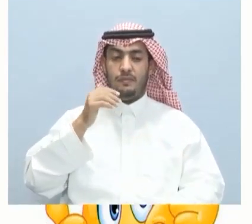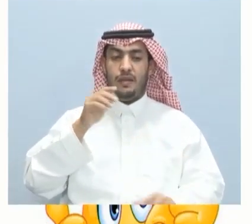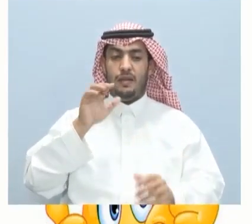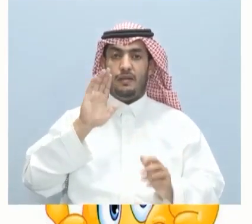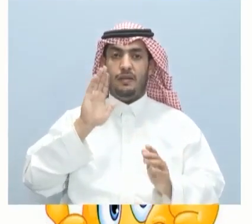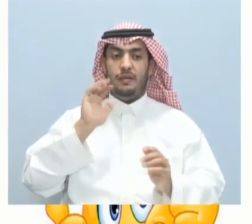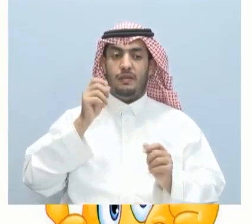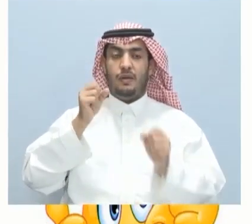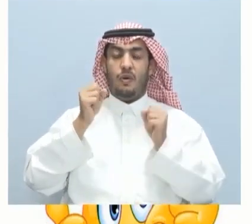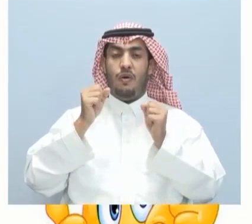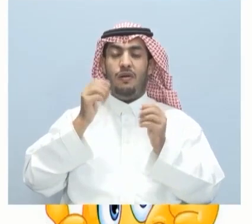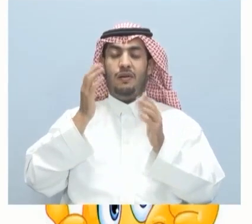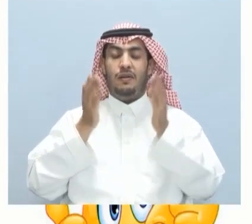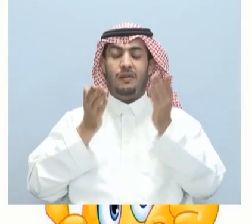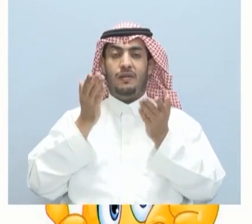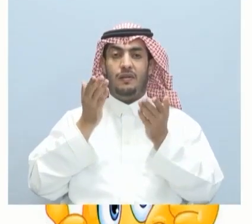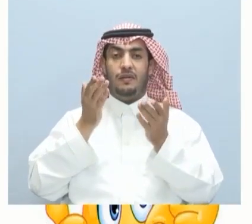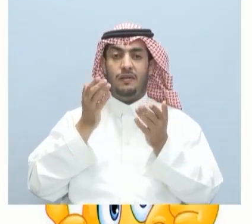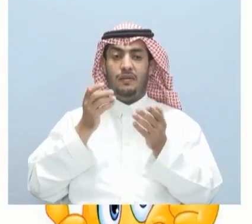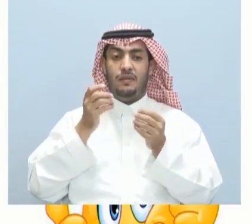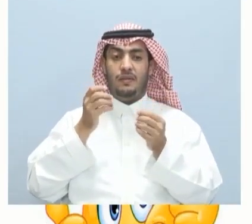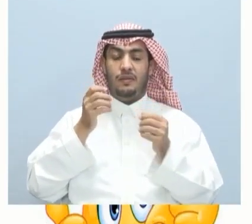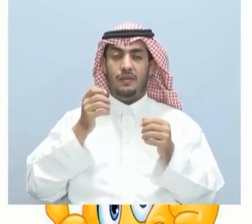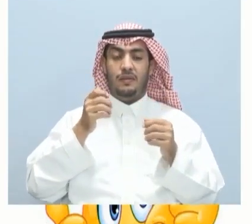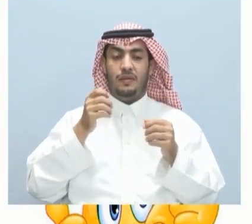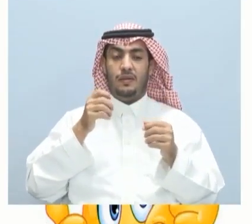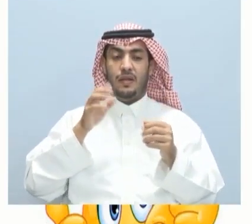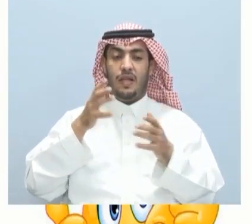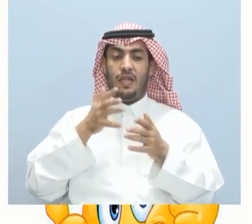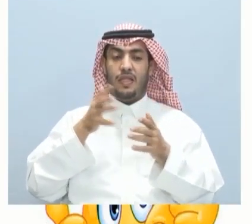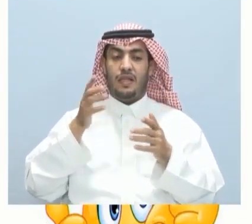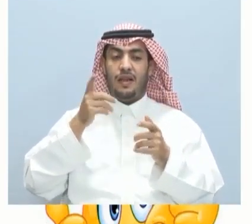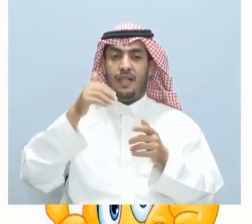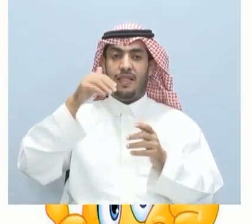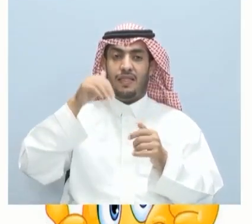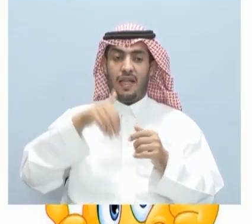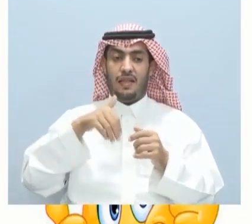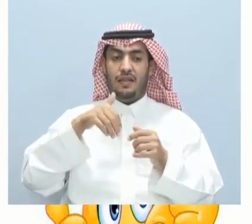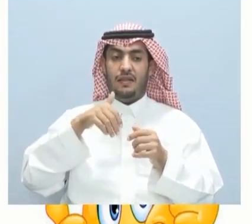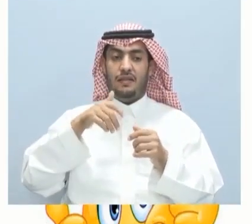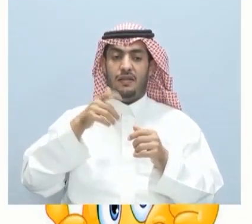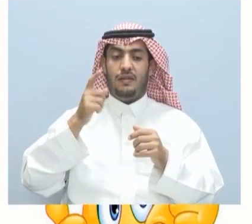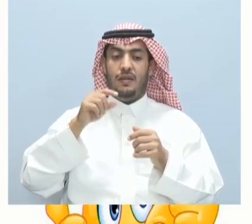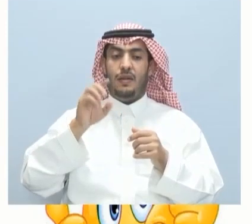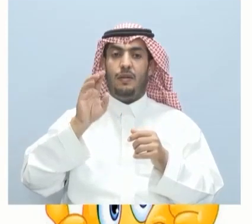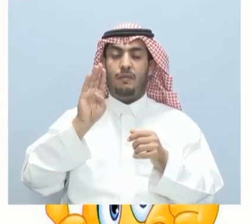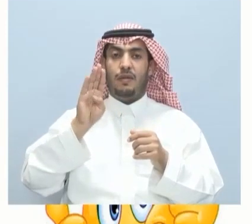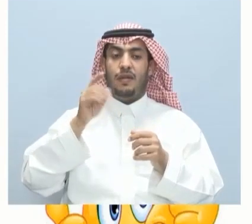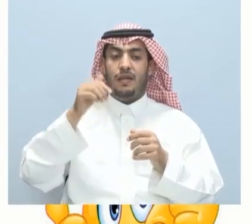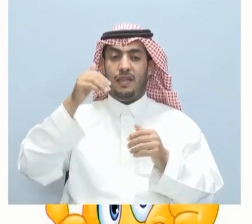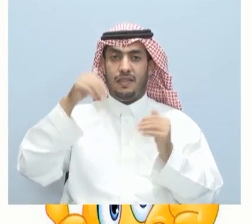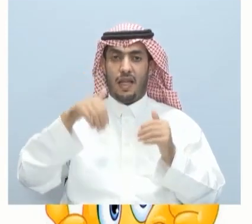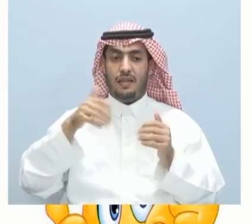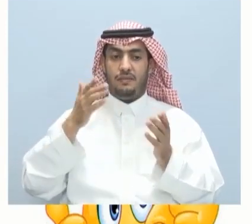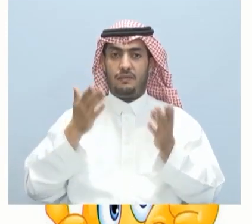اتجاه القوه او الثقل الثقل هنا باتجاه ماذا الطفل كان يدفع باتجاه الاسفل كذلك الثقل في بي هنا باتجاه